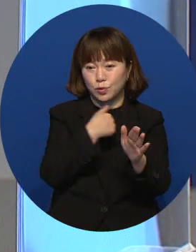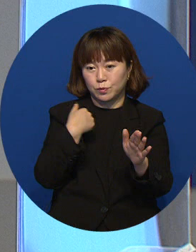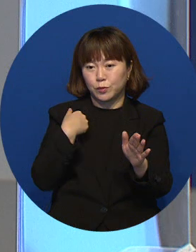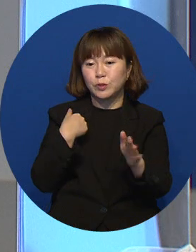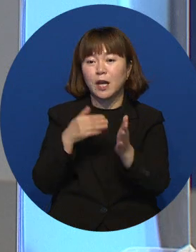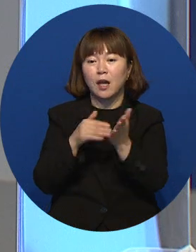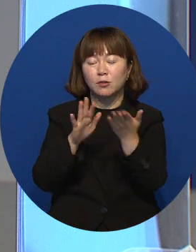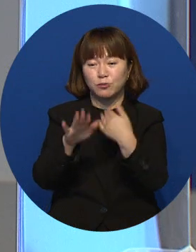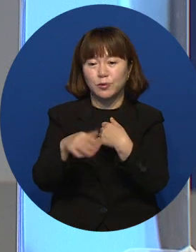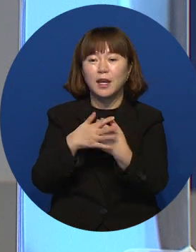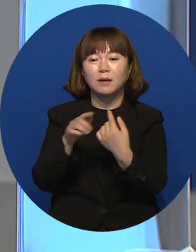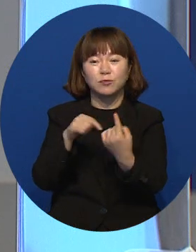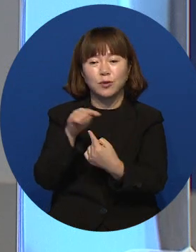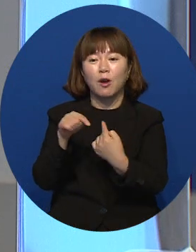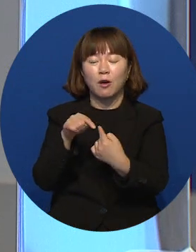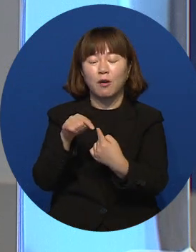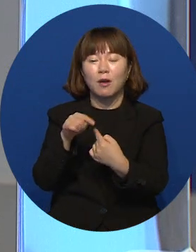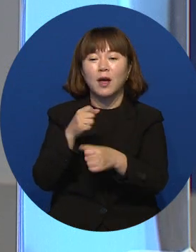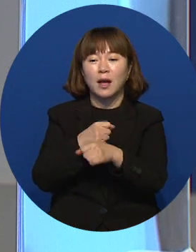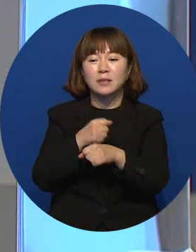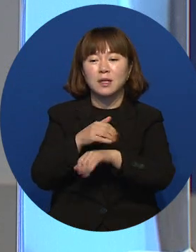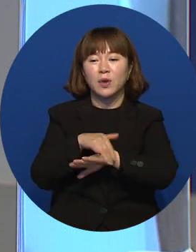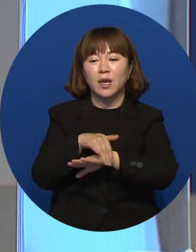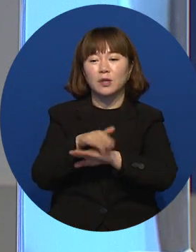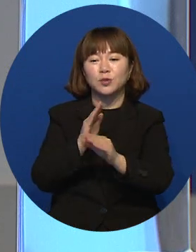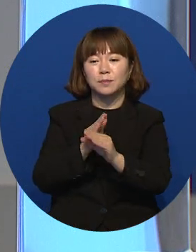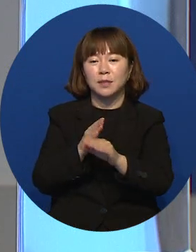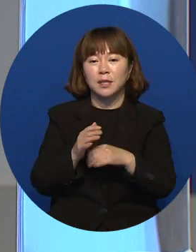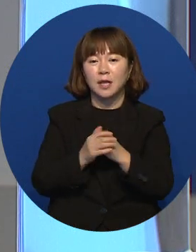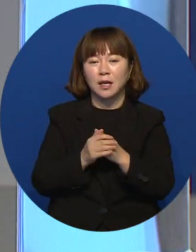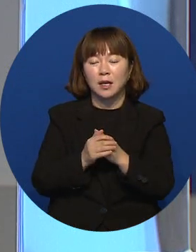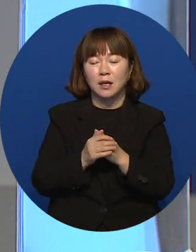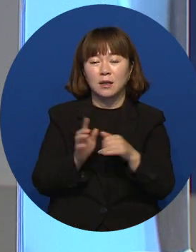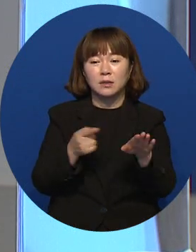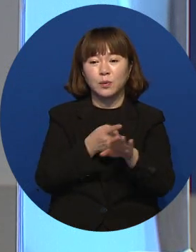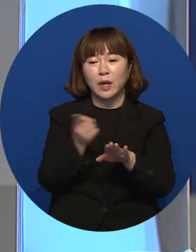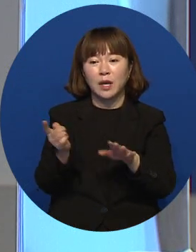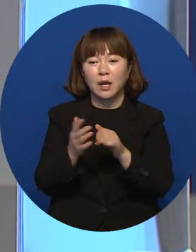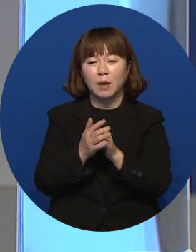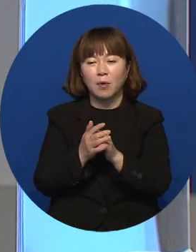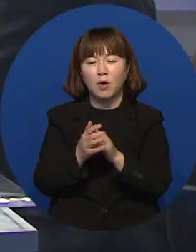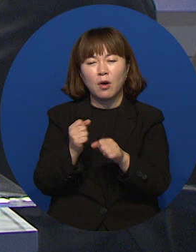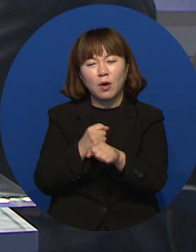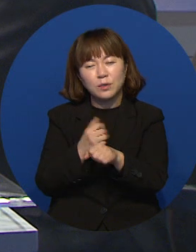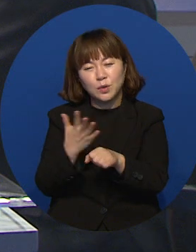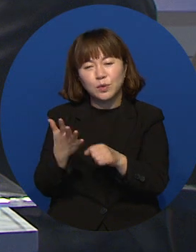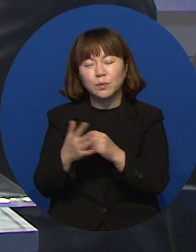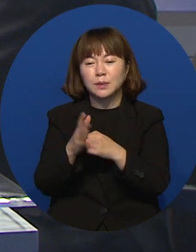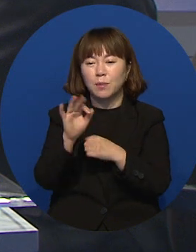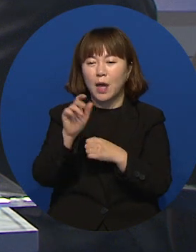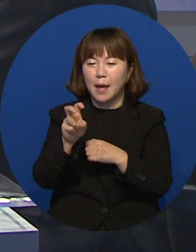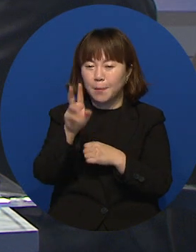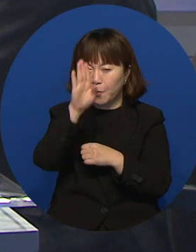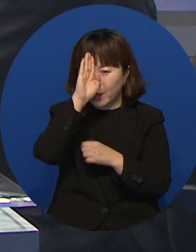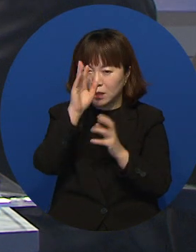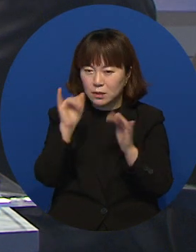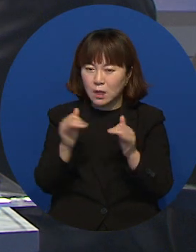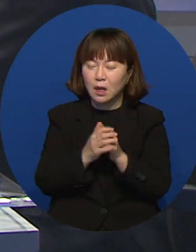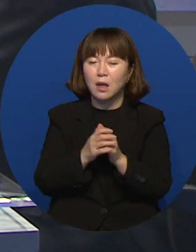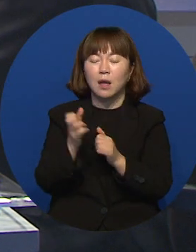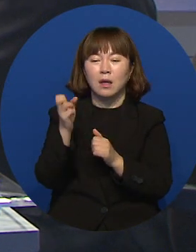논의하고 있는 중이고요 특히 좀 예외적으로 어쩔 수 없이 목마 증분 돼 있어요 아마 앉아 라든가 이런 분들이나